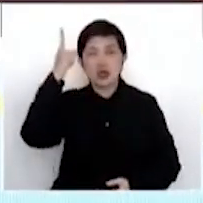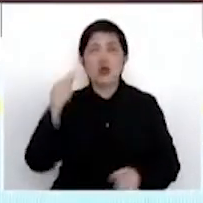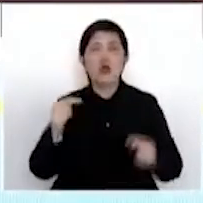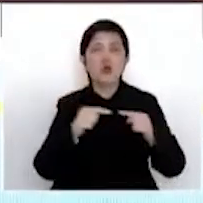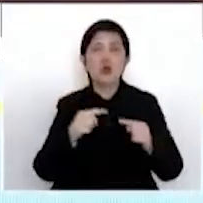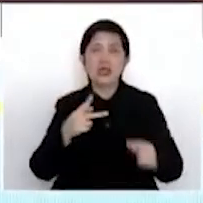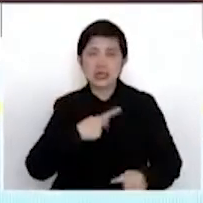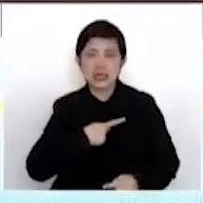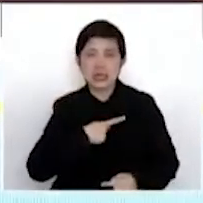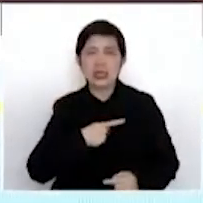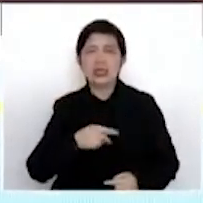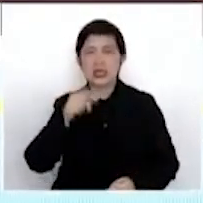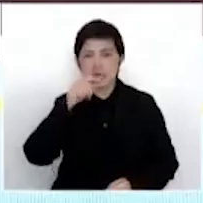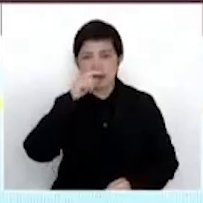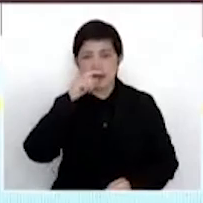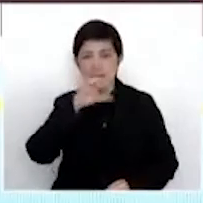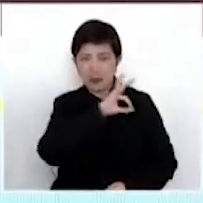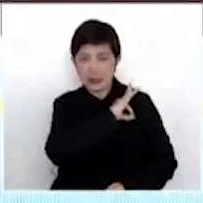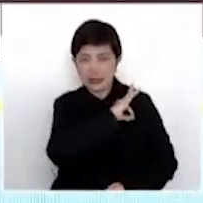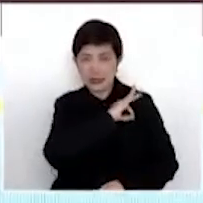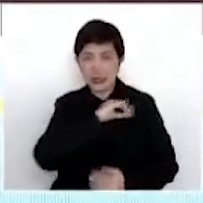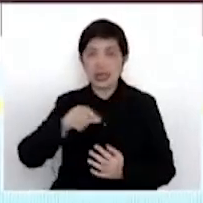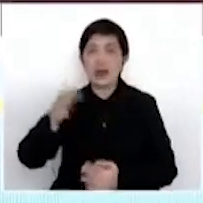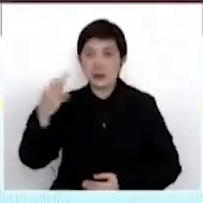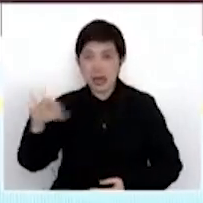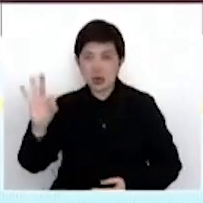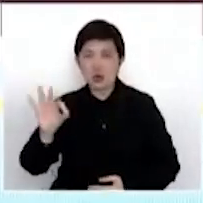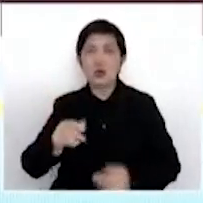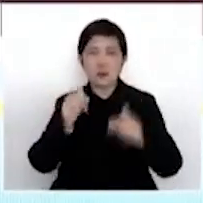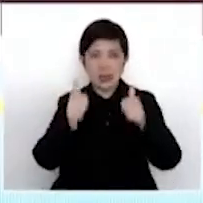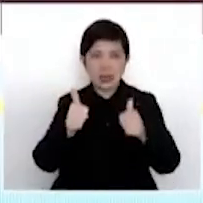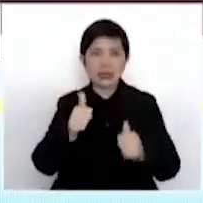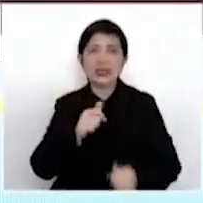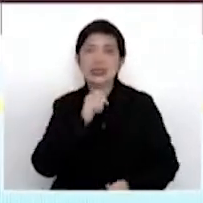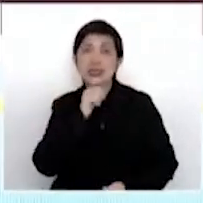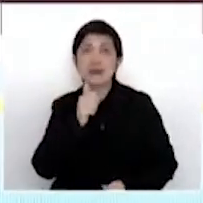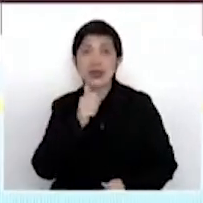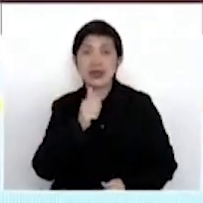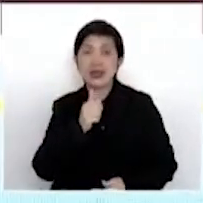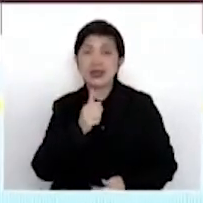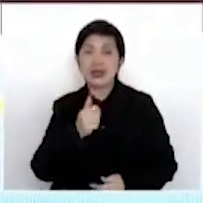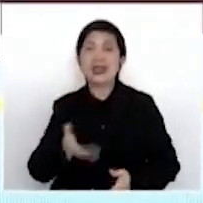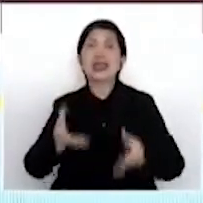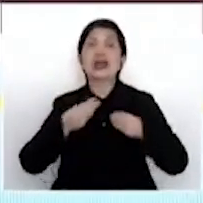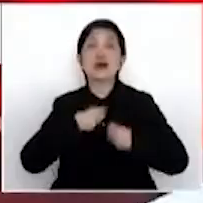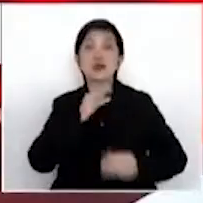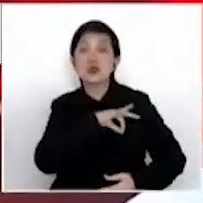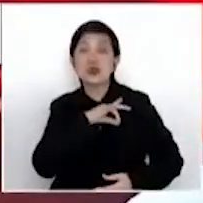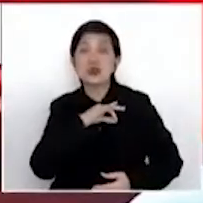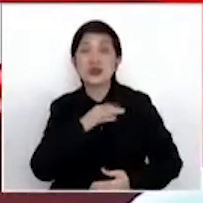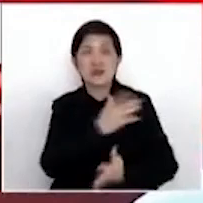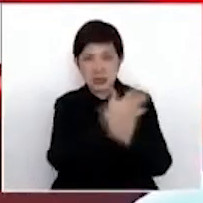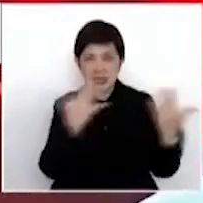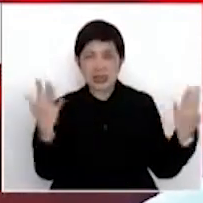presiden terpilih akan sangat baik dan siapa yang diuntungkan yang diuntungkan adalah warga Jakarta logikanya Gimana Pak